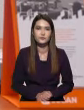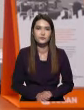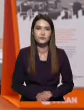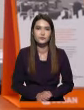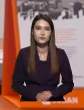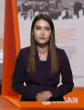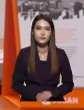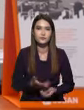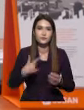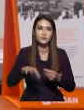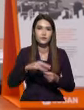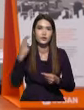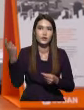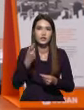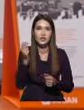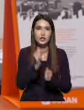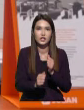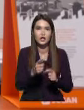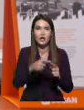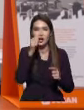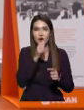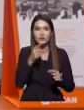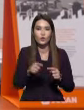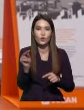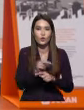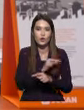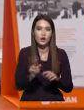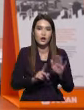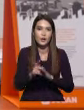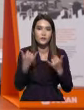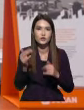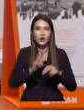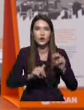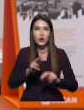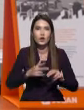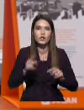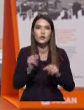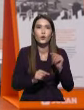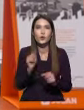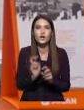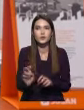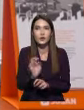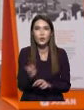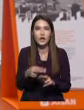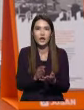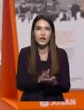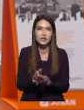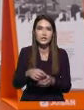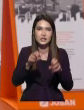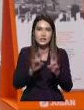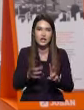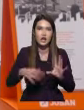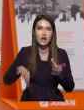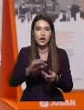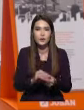метров. Құрылыстың жалпы ауданы 2,5 шаршы метр. Бұл нысандардың құрылысына отандық өндіріс материалдары пайдаланады. Олар